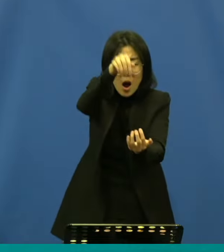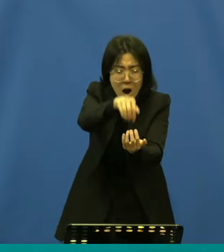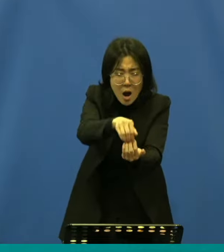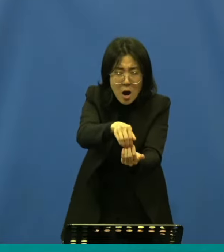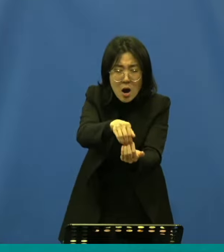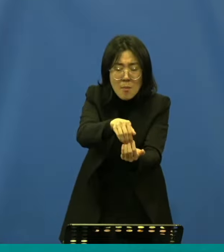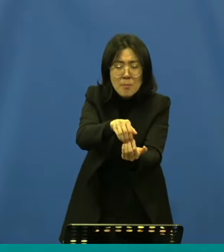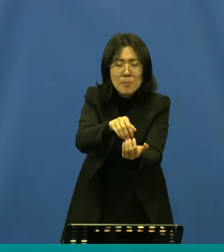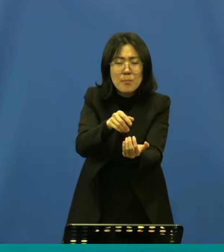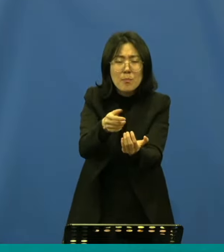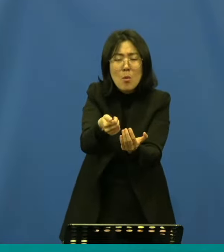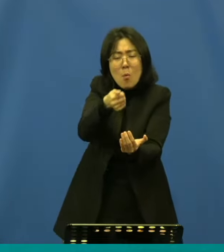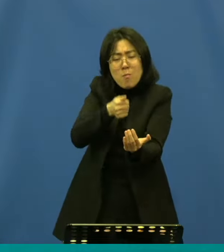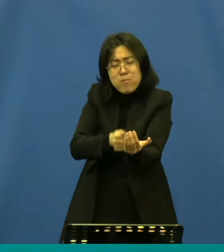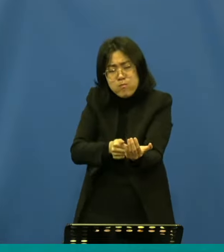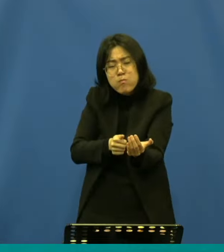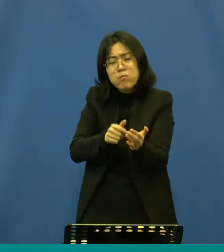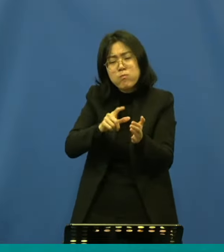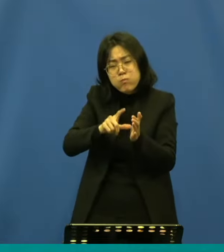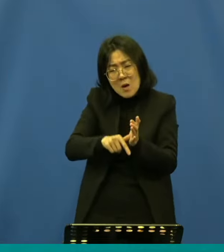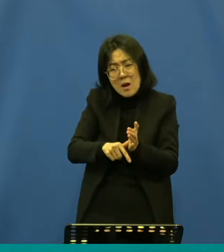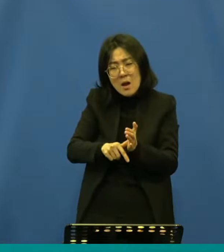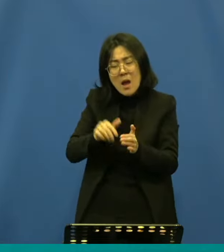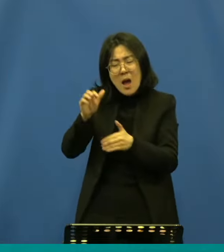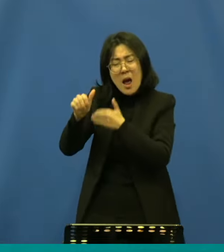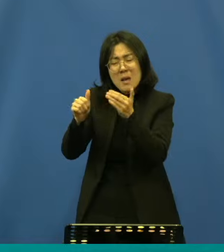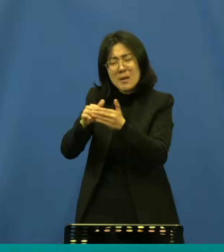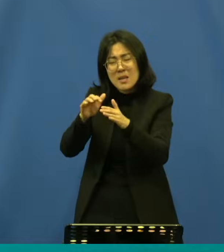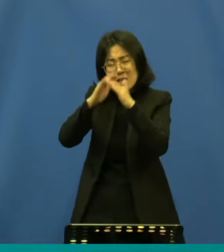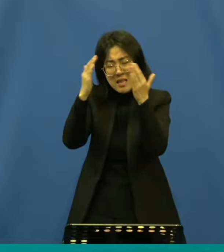그 하나님의 그 다시 시작하게 하시는 은혜,